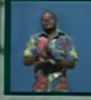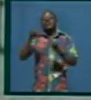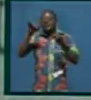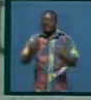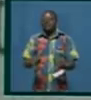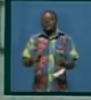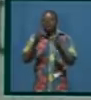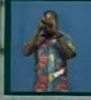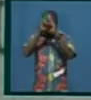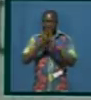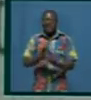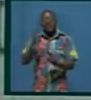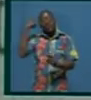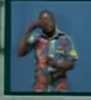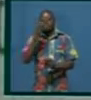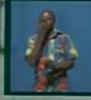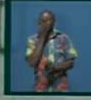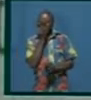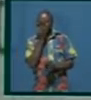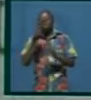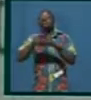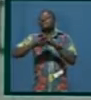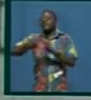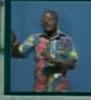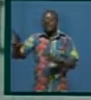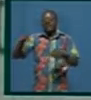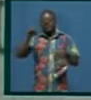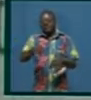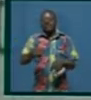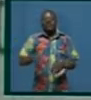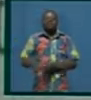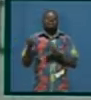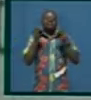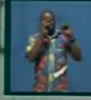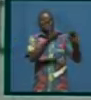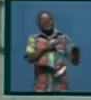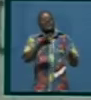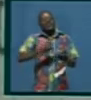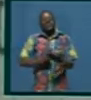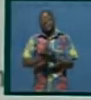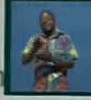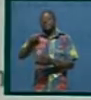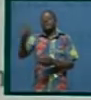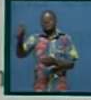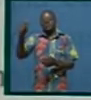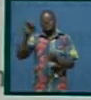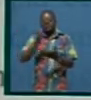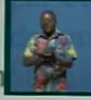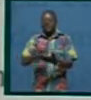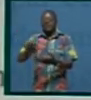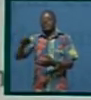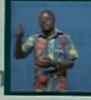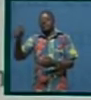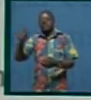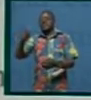et d'orgueil pour quitter le navire de lui-même, plutôt que d'être jeté par-dessus bord par les siens, écrit l'Obs. Car face à son refus de